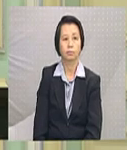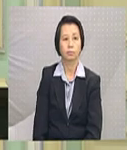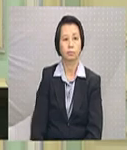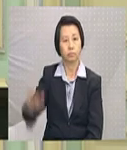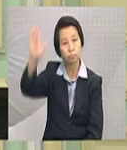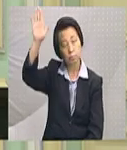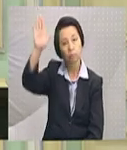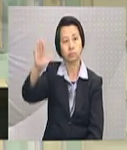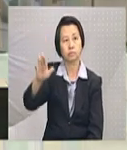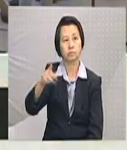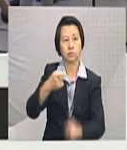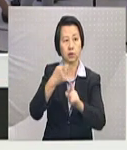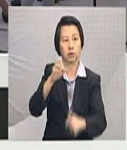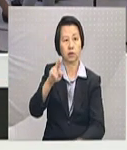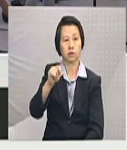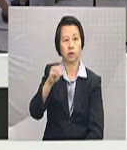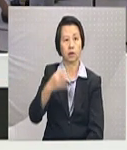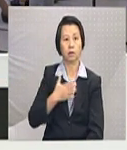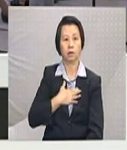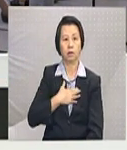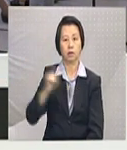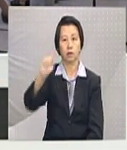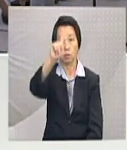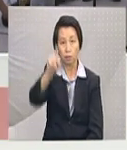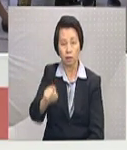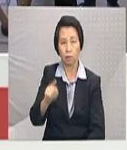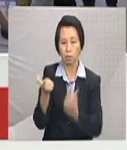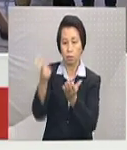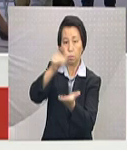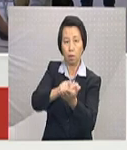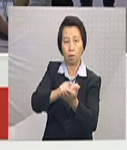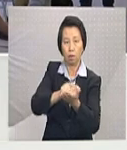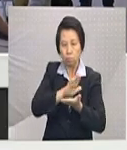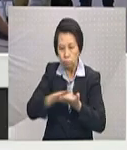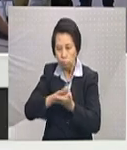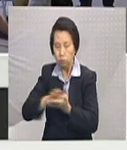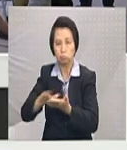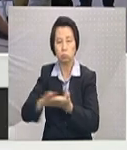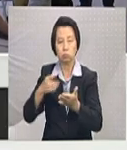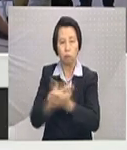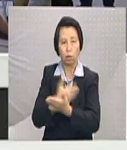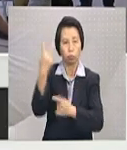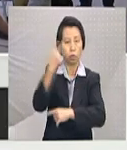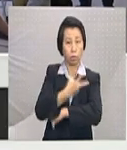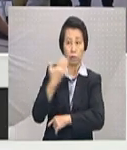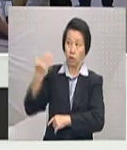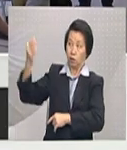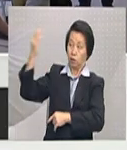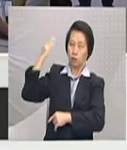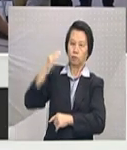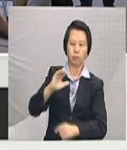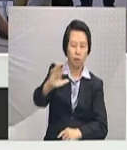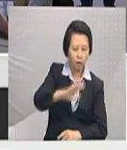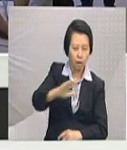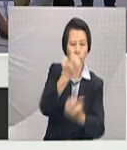Tok Sri Indy Reza RTM, saya nak bertanya berkenaan dengan laporan kemas kini Bank Dunia yang dikeluarkan 2 hari lepas yang meramalkan